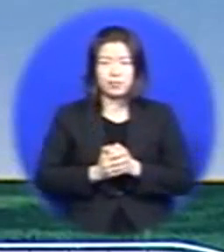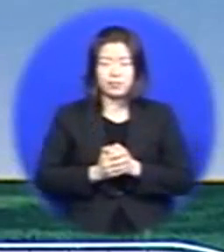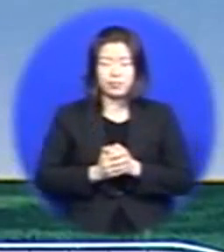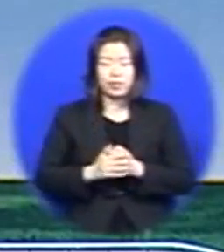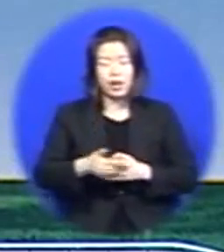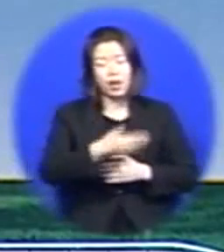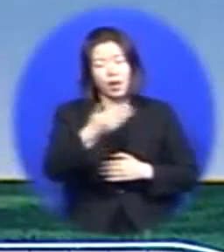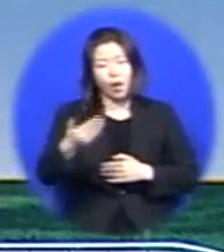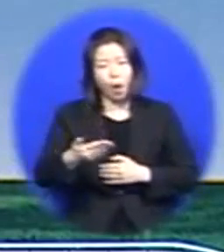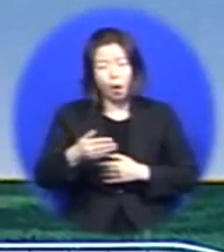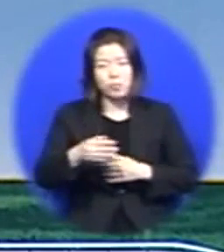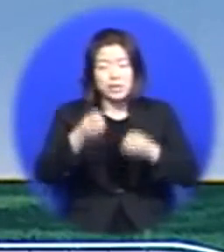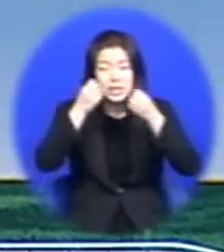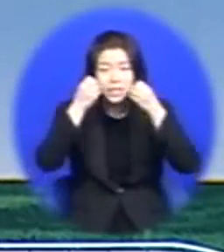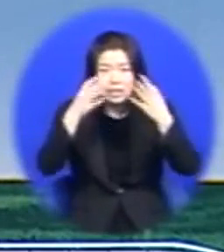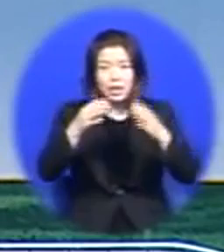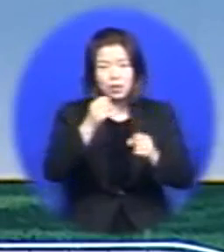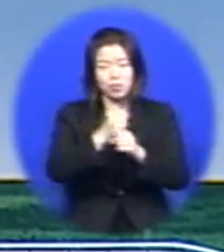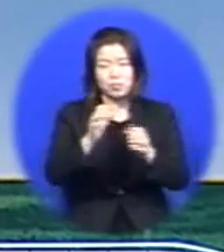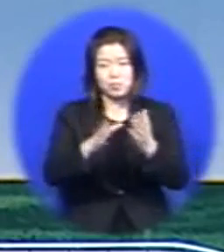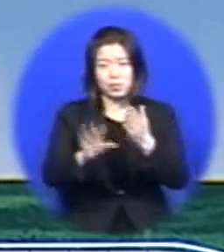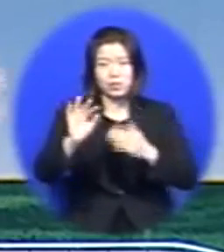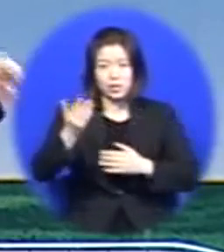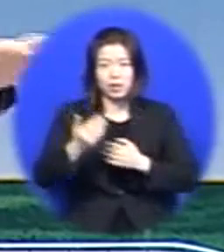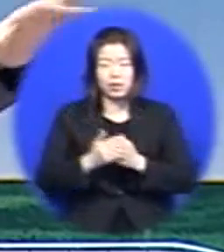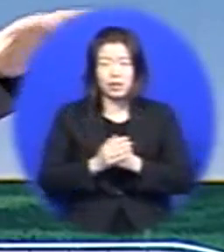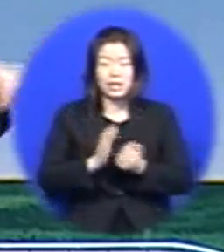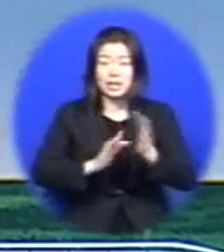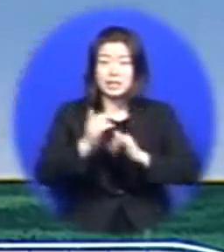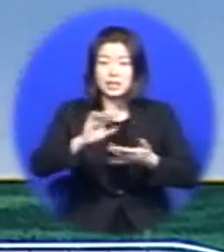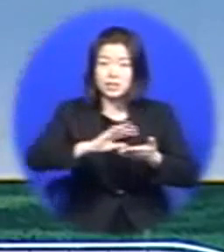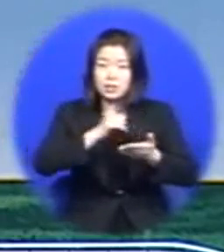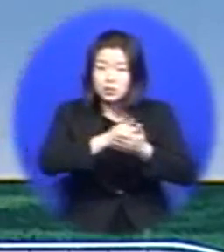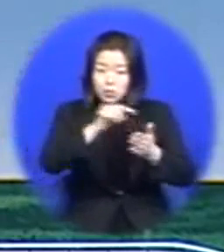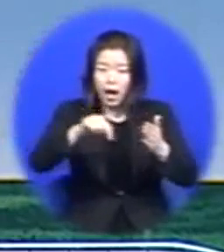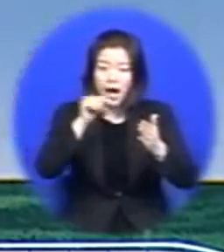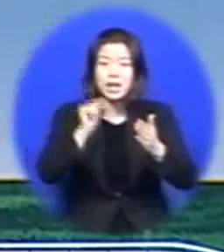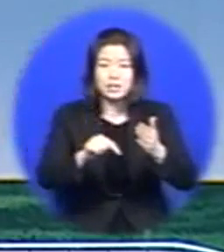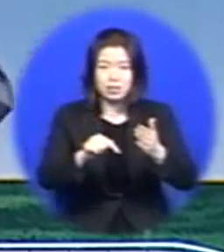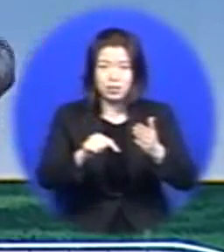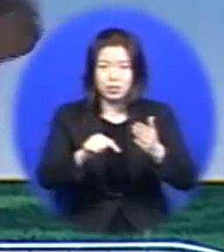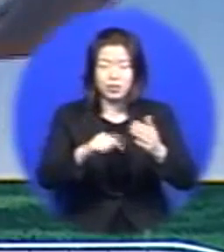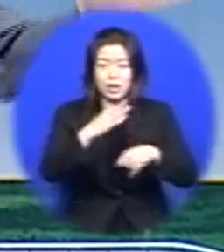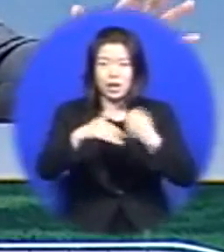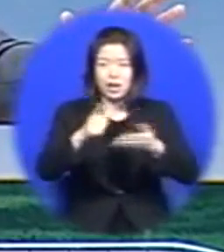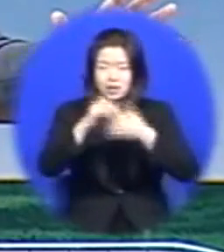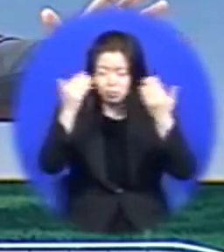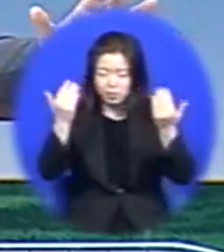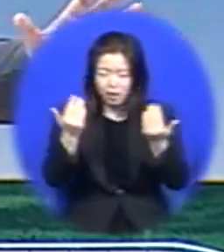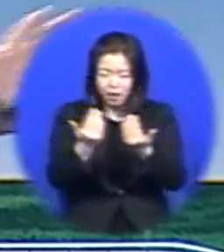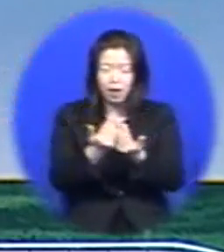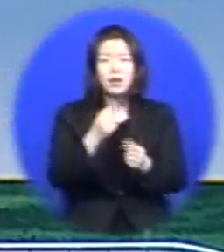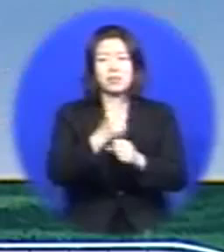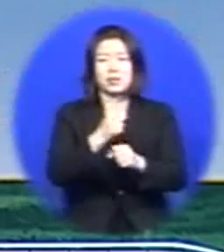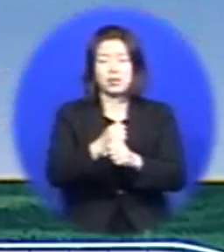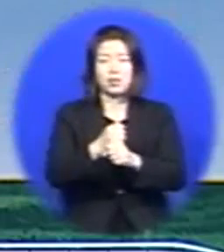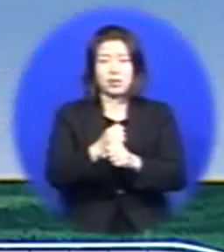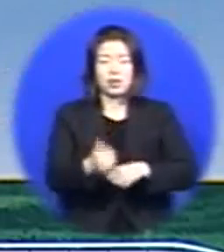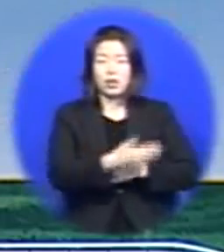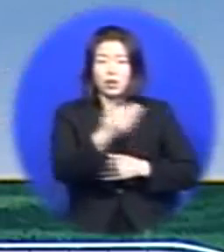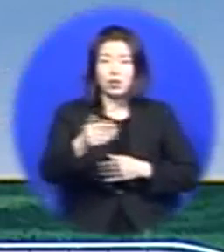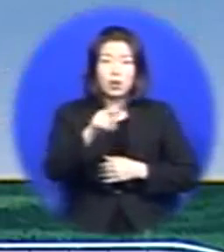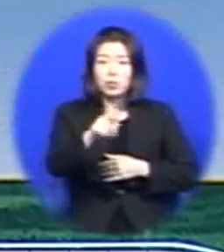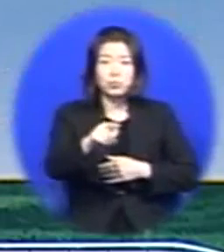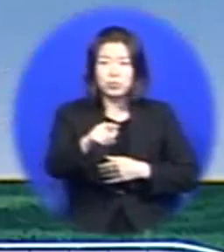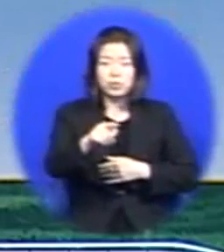여러분은 이미 새로운 피조물이 되었어요. 예수 그리스도 안에서 하나님이 다 하셨어요. 여러분 보고